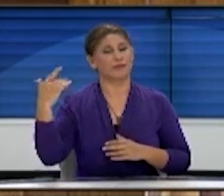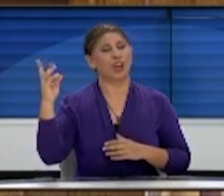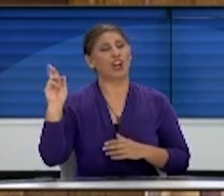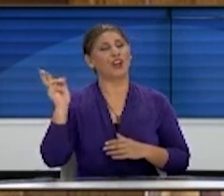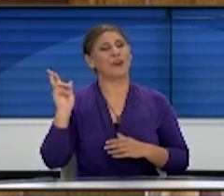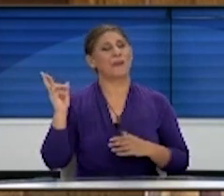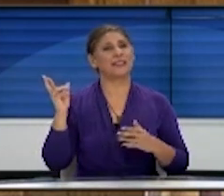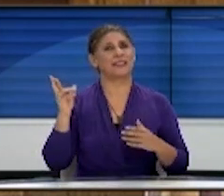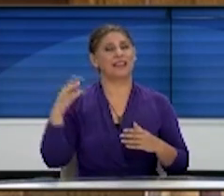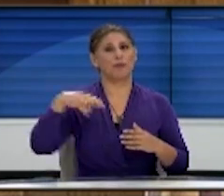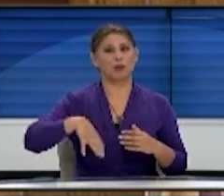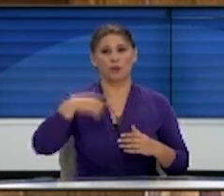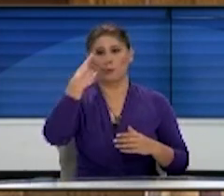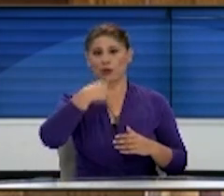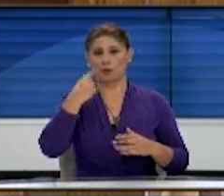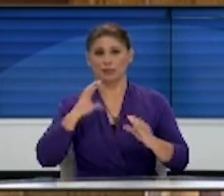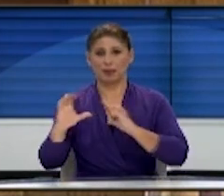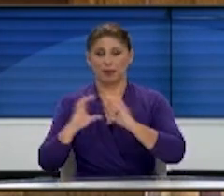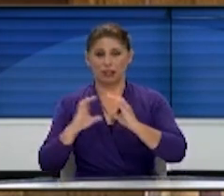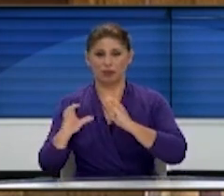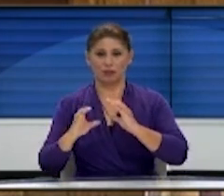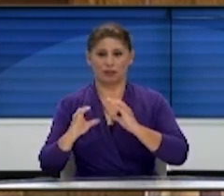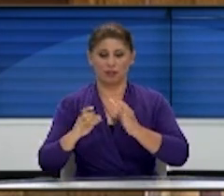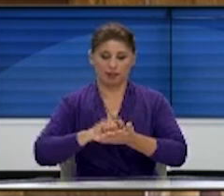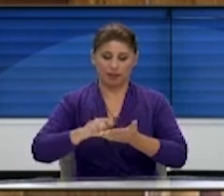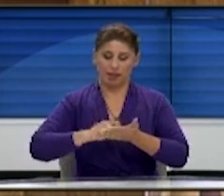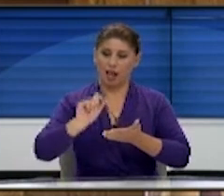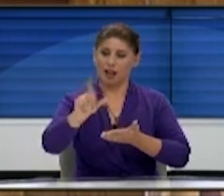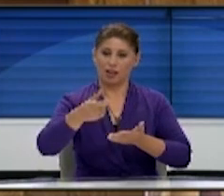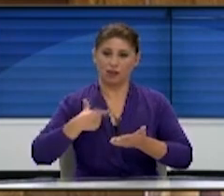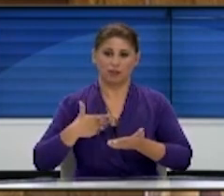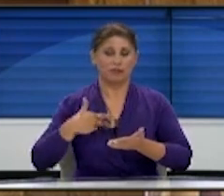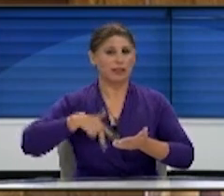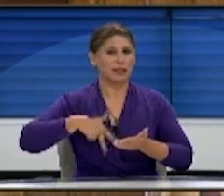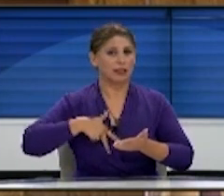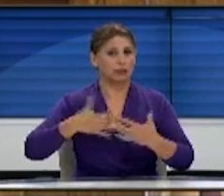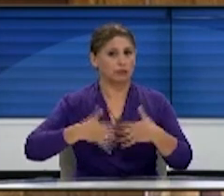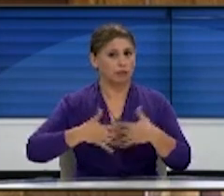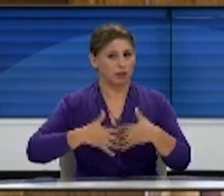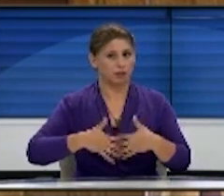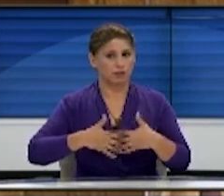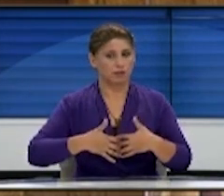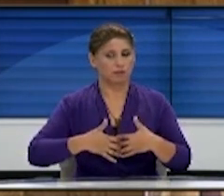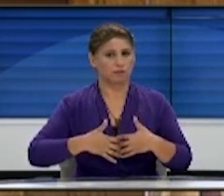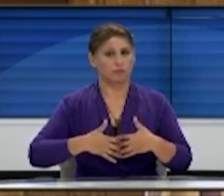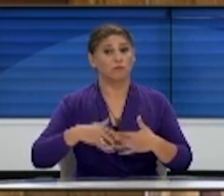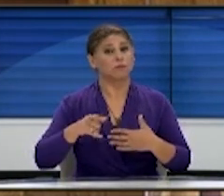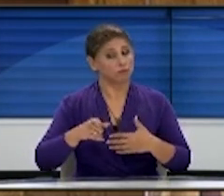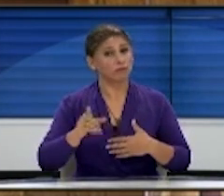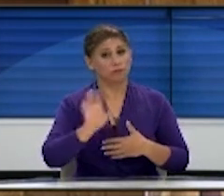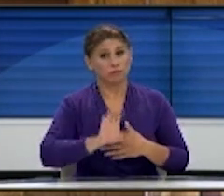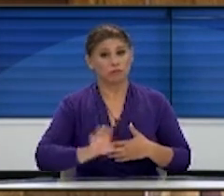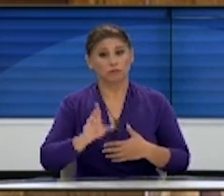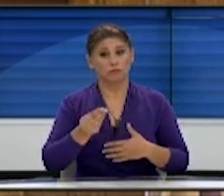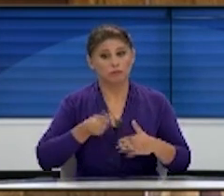εποχές της προσωπικής επικοινωνίας, της αλληλογραφίας, οι κρατικοί μηχανισμοί το επιδίωκαν